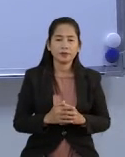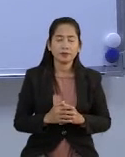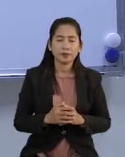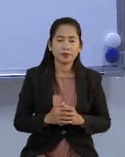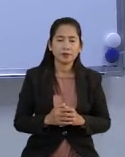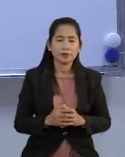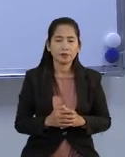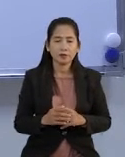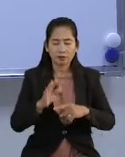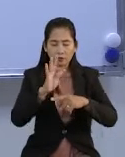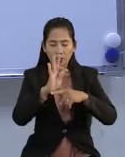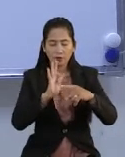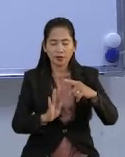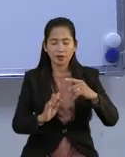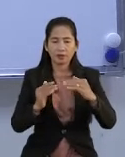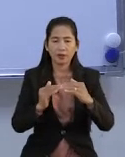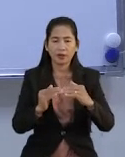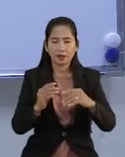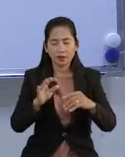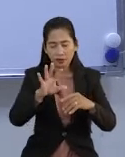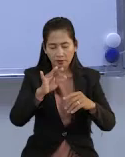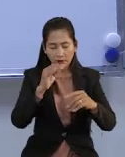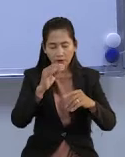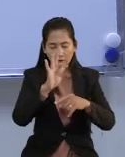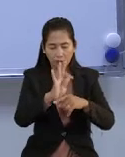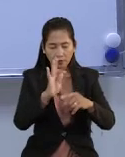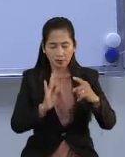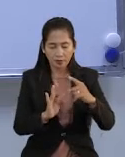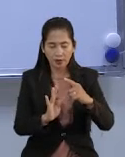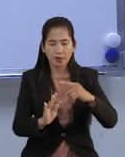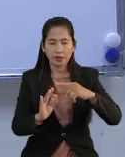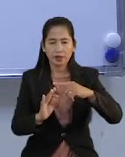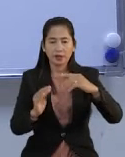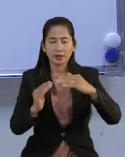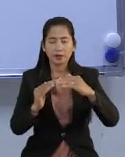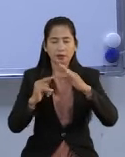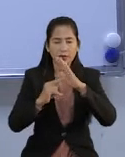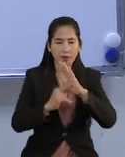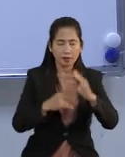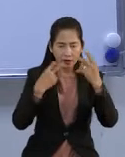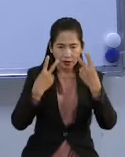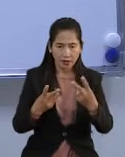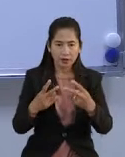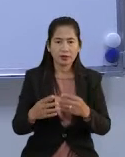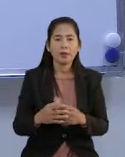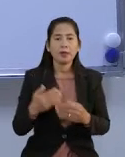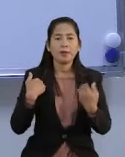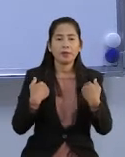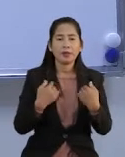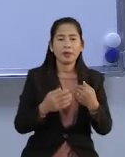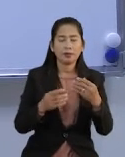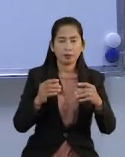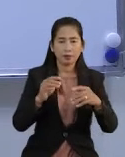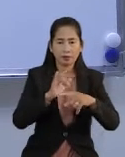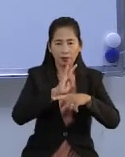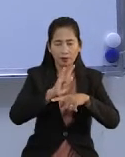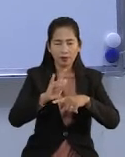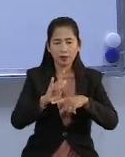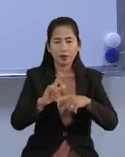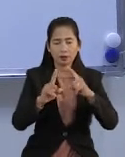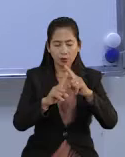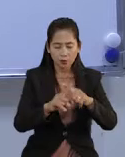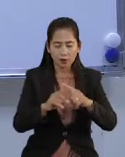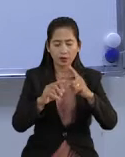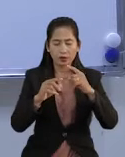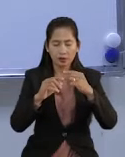nế. Chà, nhưng chứng đàm bây rộp bảo phía xma khả nế, nè cựu ban phơ bằng hành hay cứ miên pro man vị thi